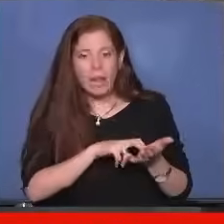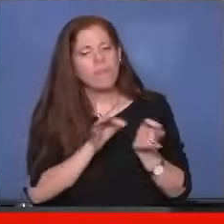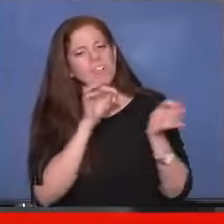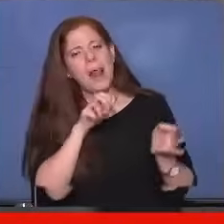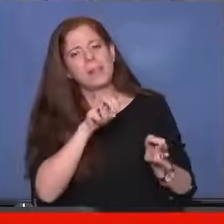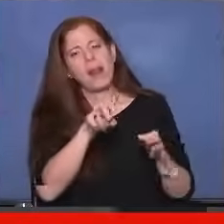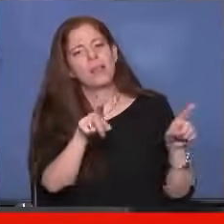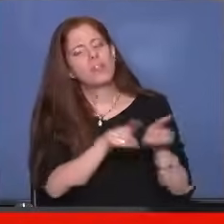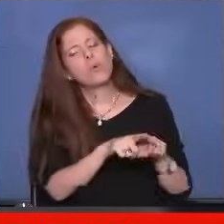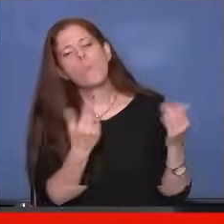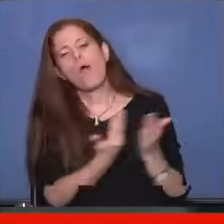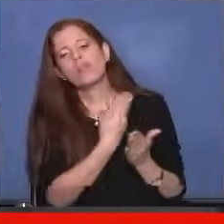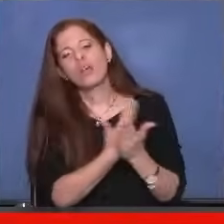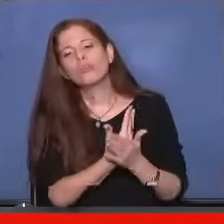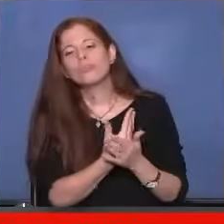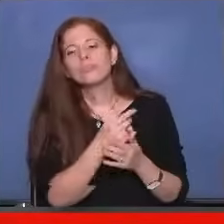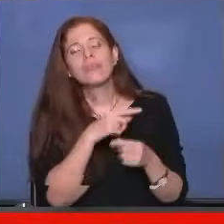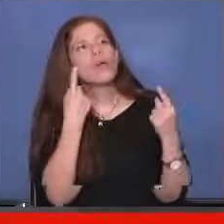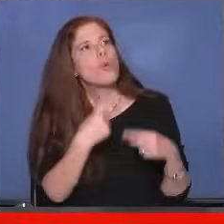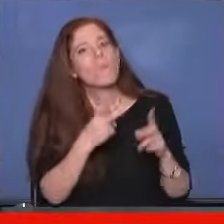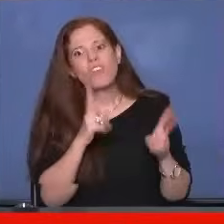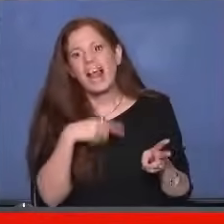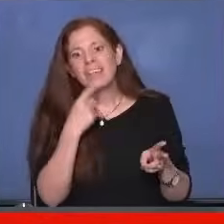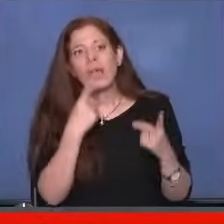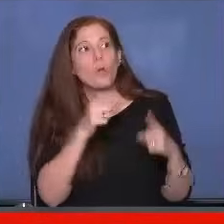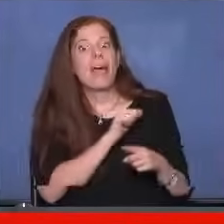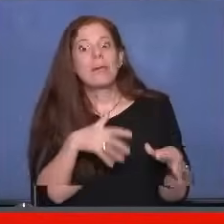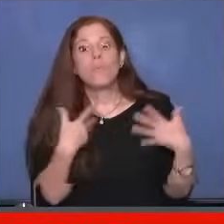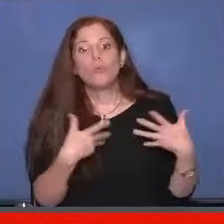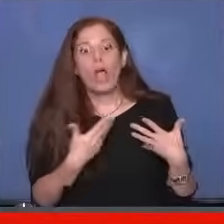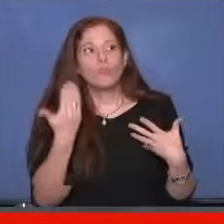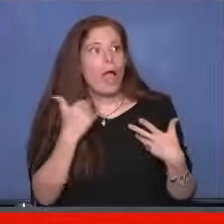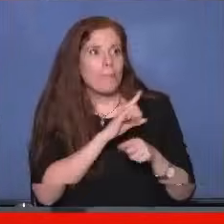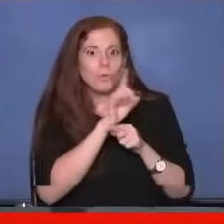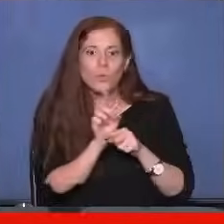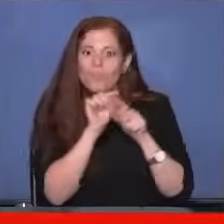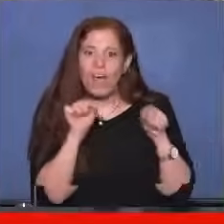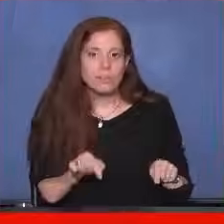כמו חדש. זה היום הכי, אפשר להגיד, היום הכי מושך שהיה לי בתקופה הזאת.